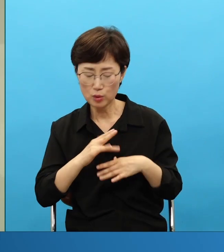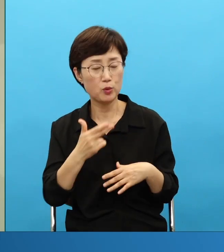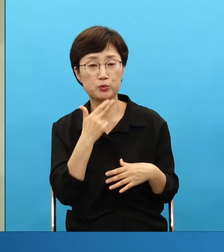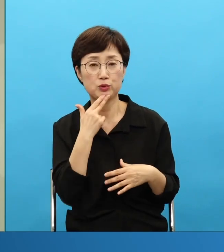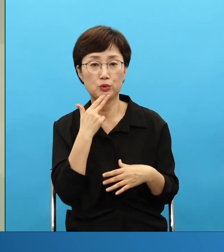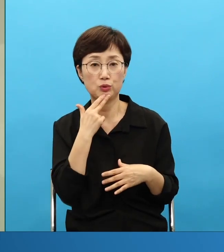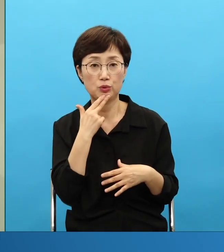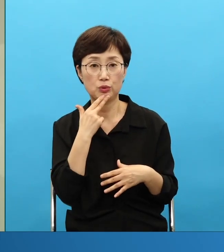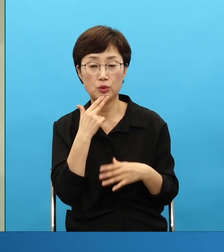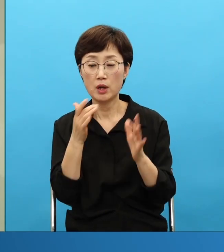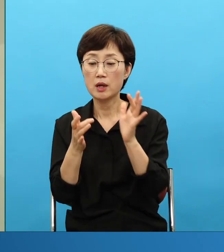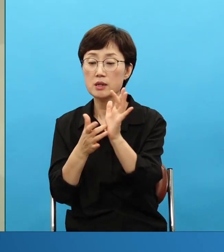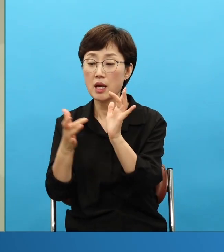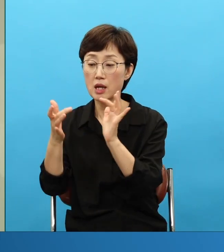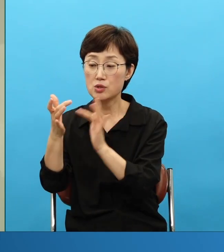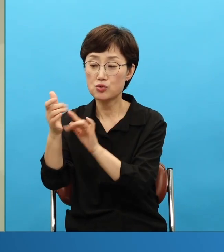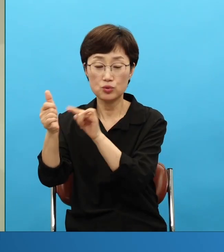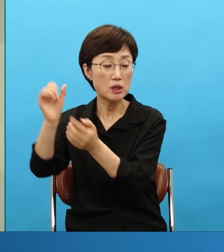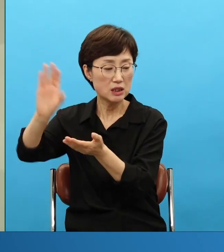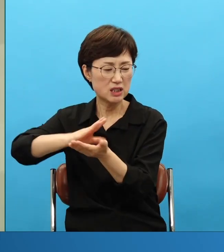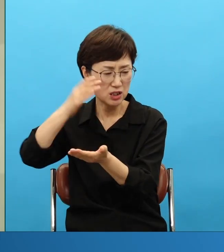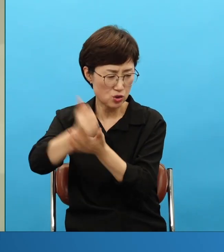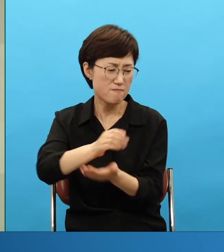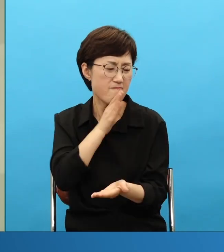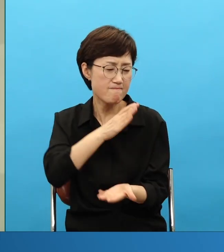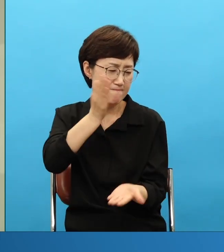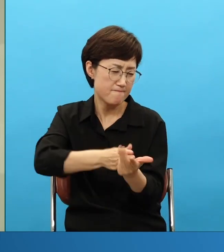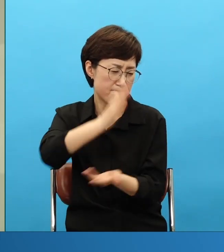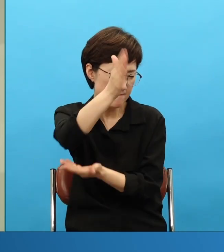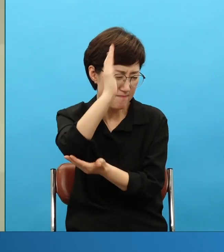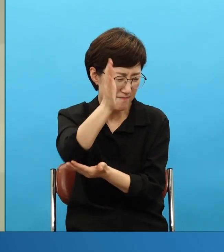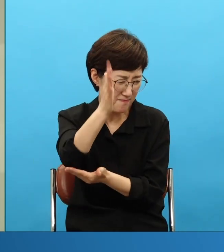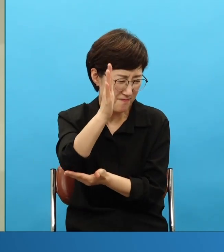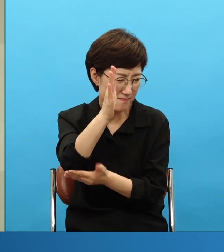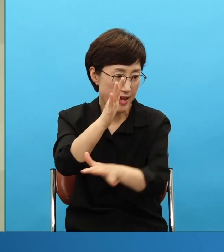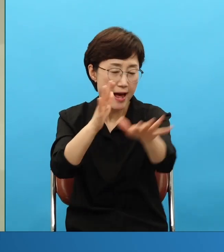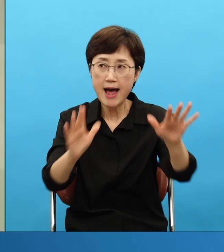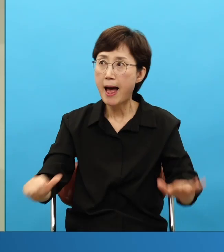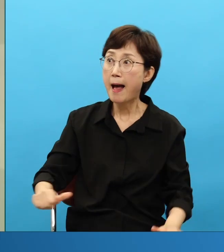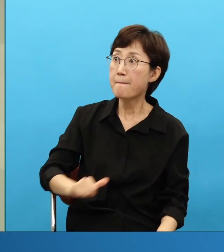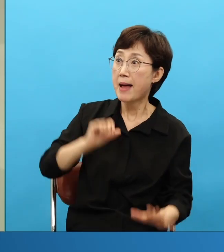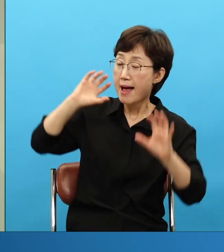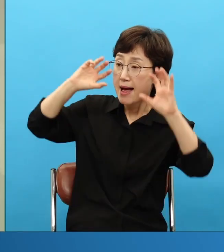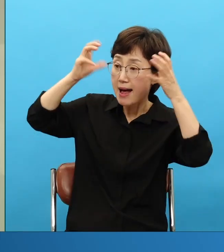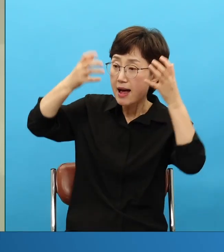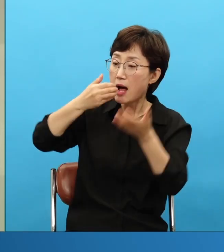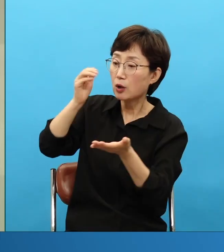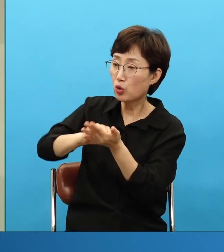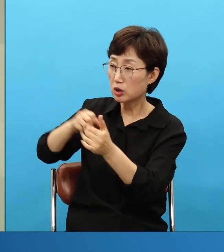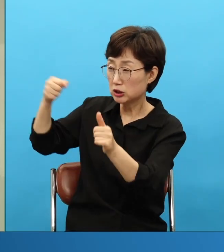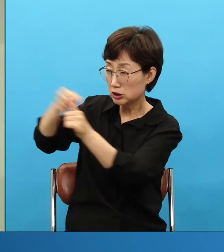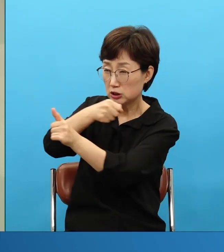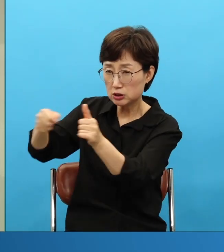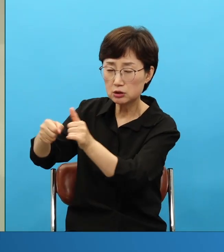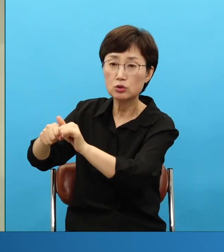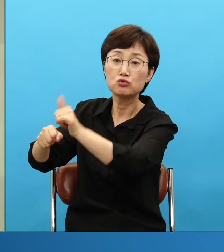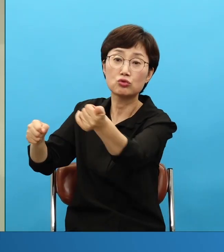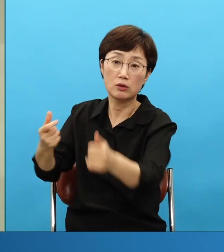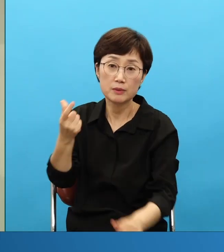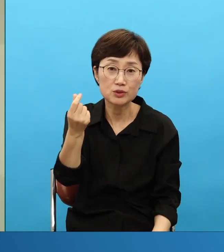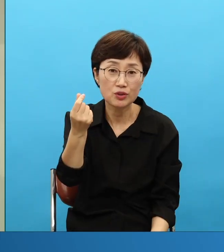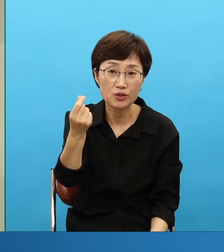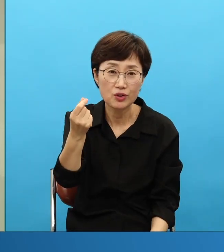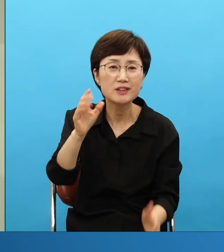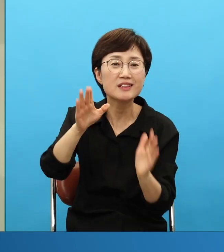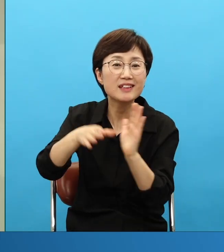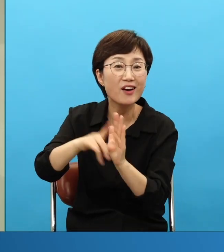Stephen said. 당연히 그 사람 돌로 때려 죽이잖아요. And so rightfully, those people took up their stones and killed him. 그때 하늘 문이 But 열렸다. at that time, the doors to heaven